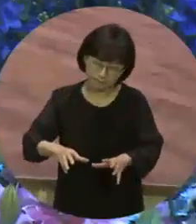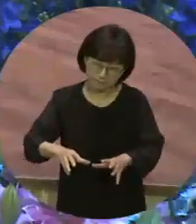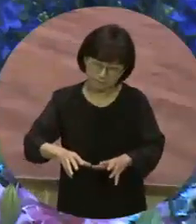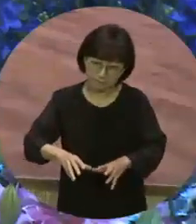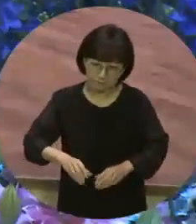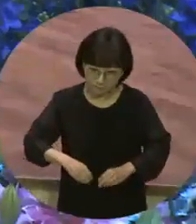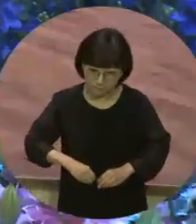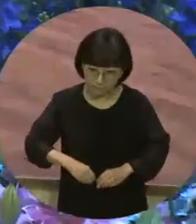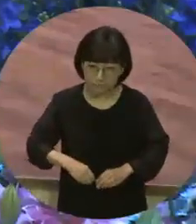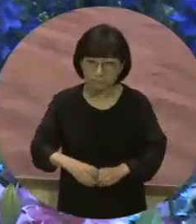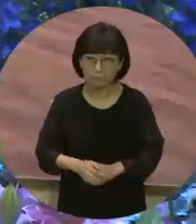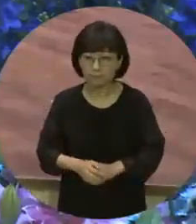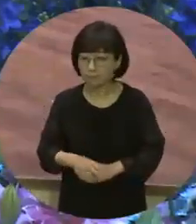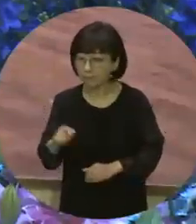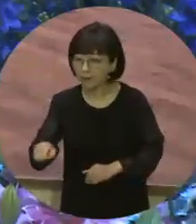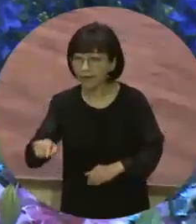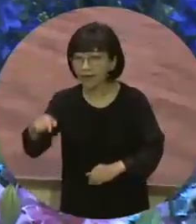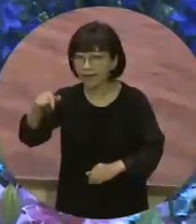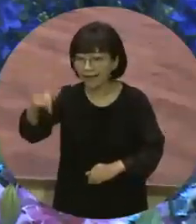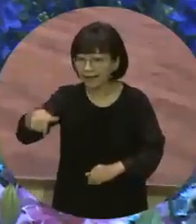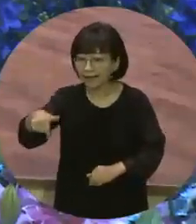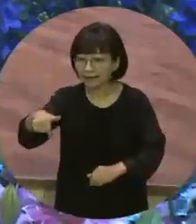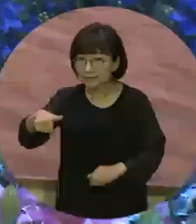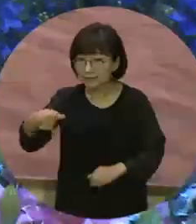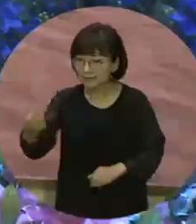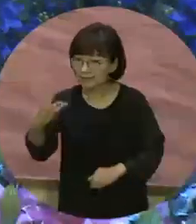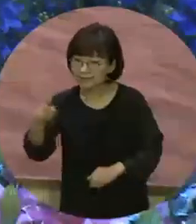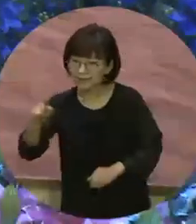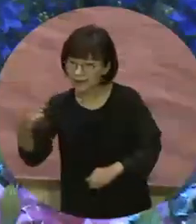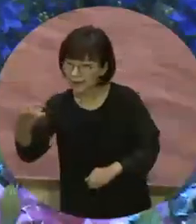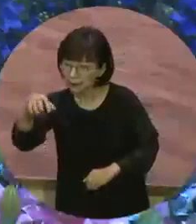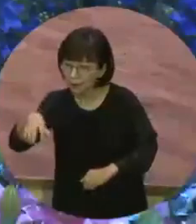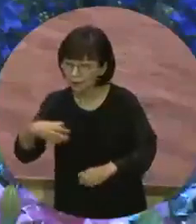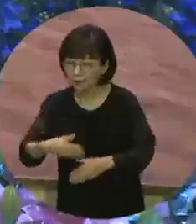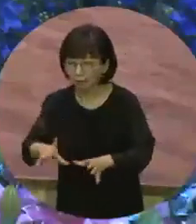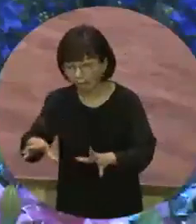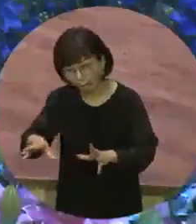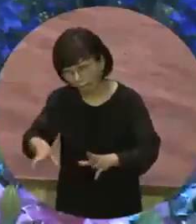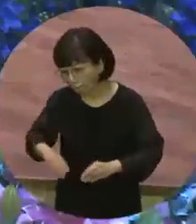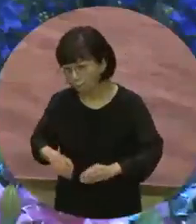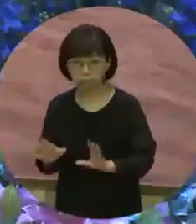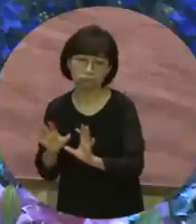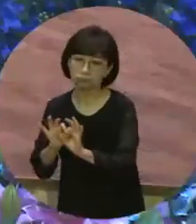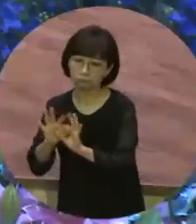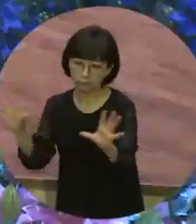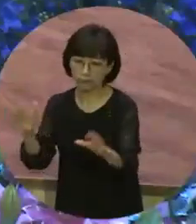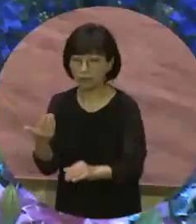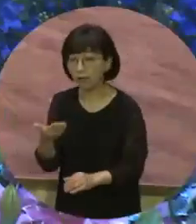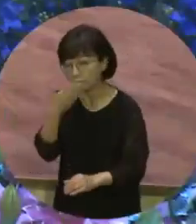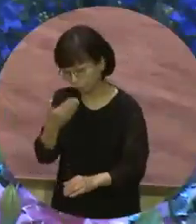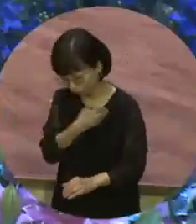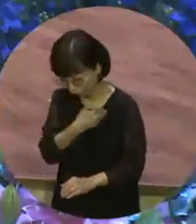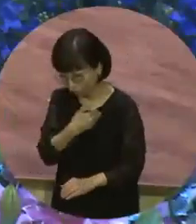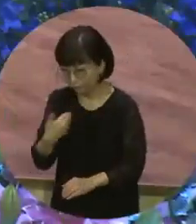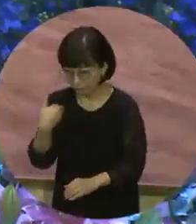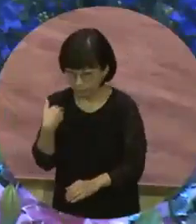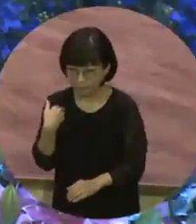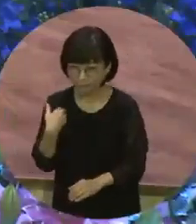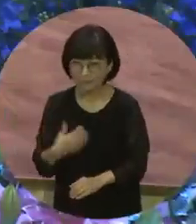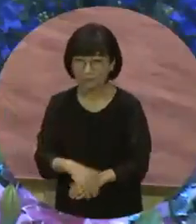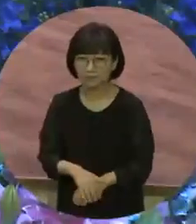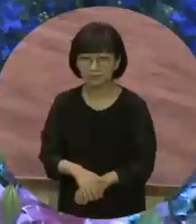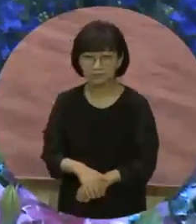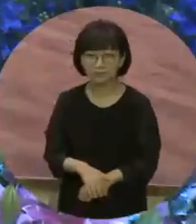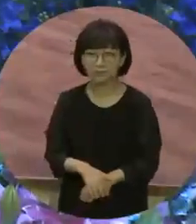전혀 영향을 받지 않았던 애굽 땅으로 내려가기 위함이었어요. 애굽 땅은